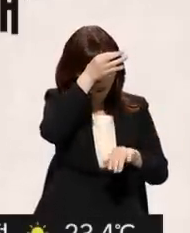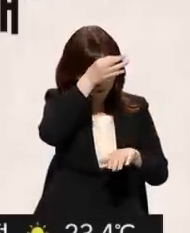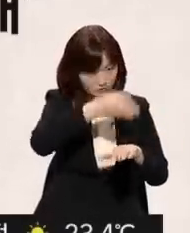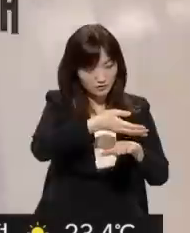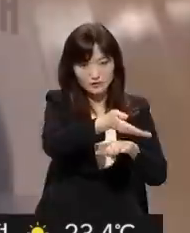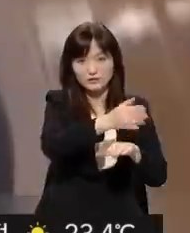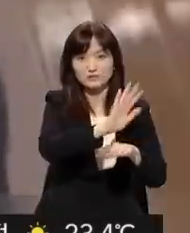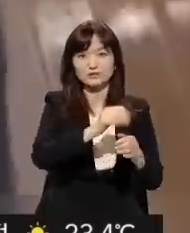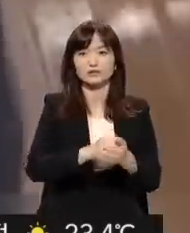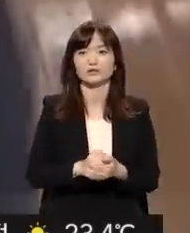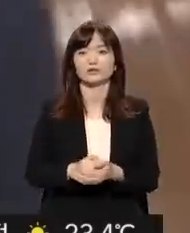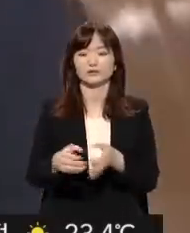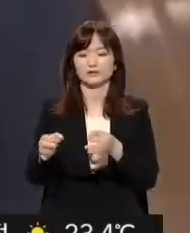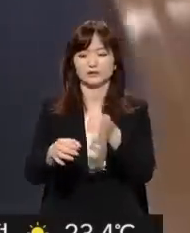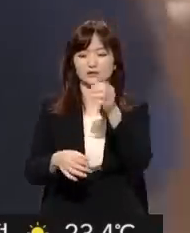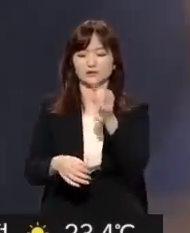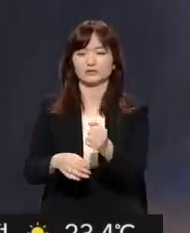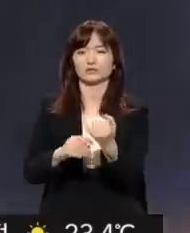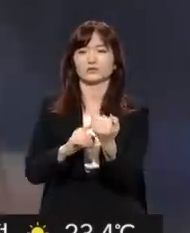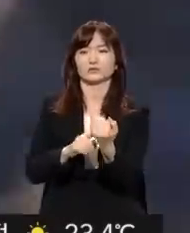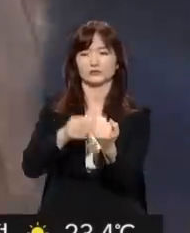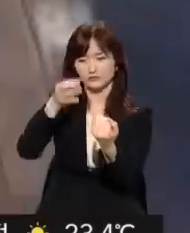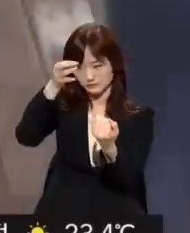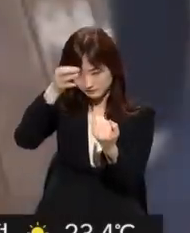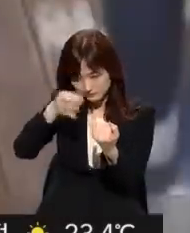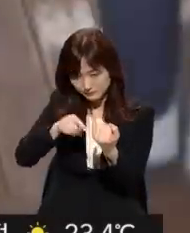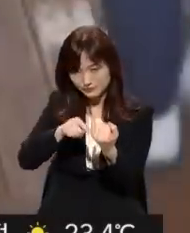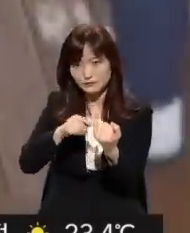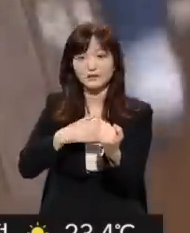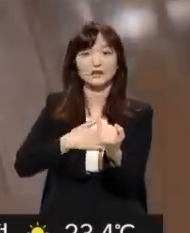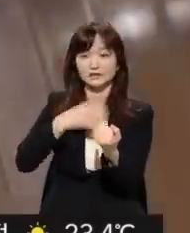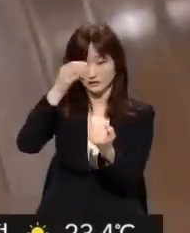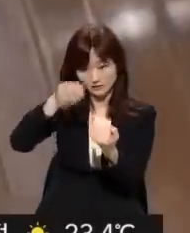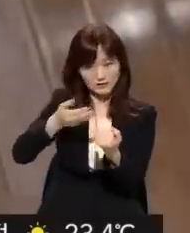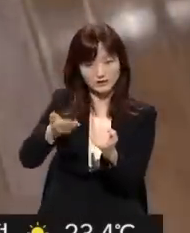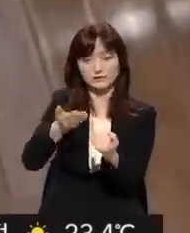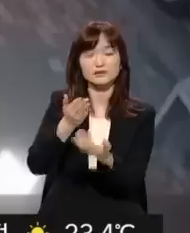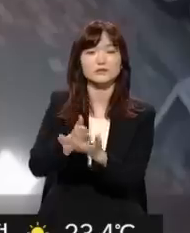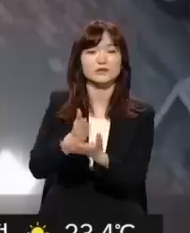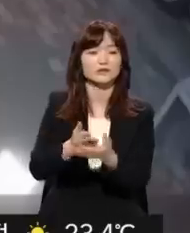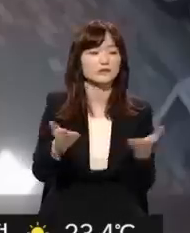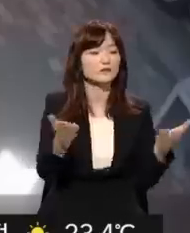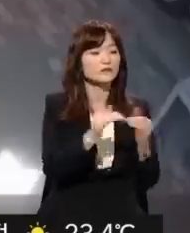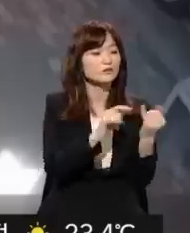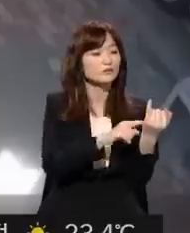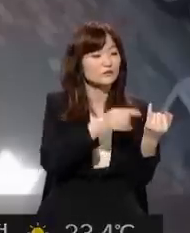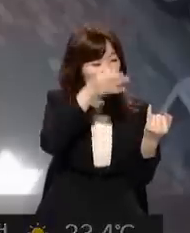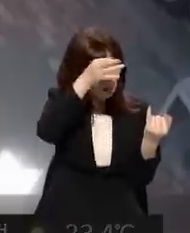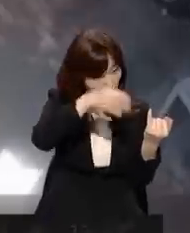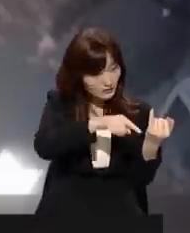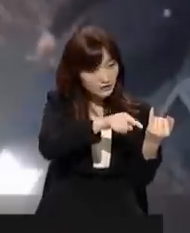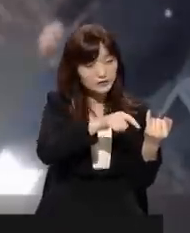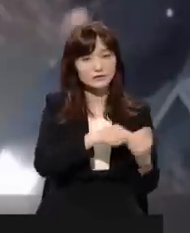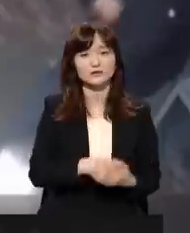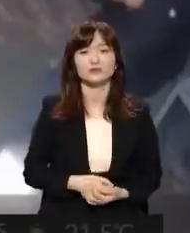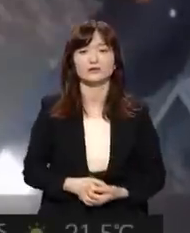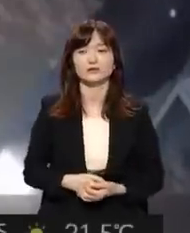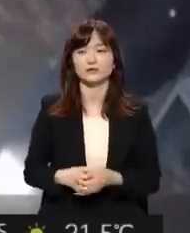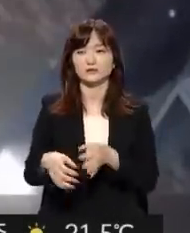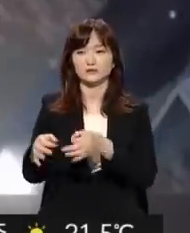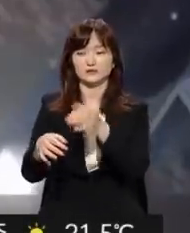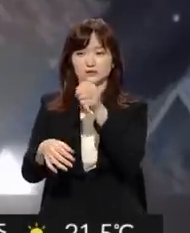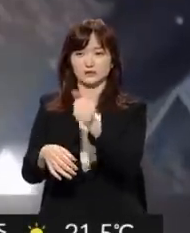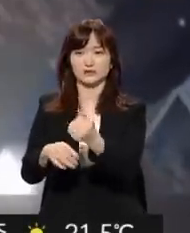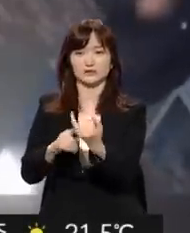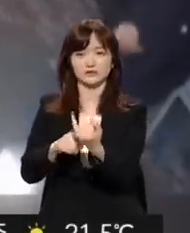같고요. 그 업주, 점주한테 사과를 했고 점주가 나한테 하지 말고 직원한테 사과를 해달라 하니까 그건 사장님한테 사과를 하면 되는 것